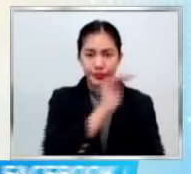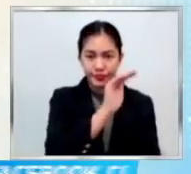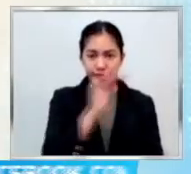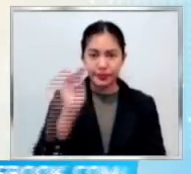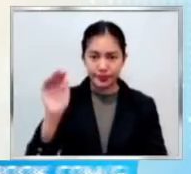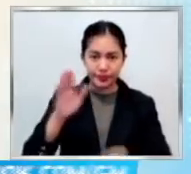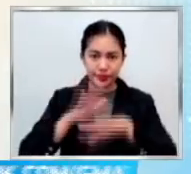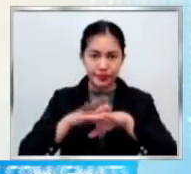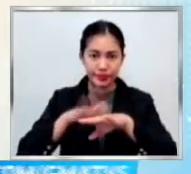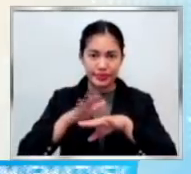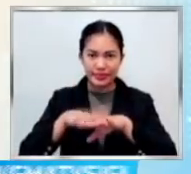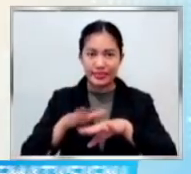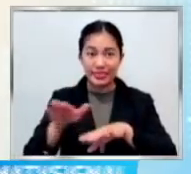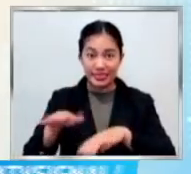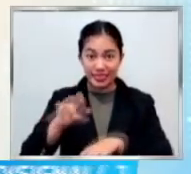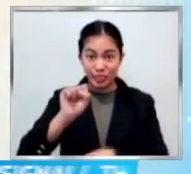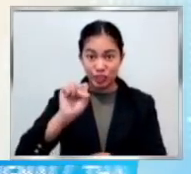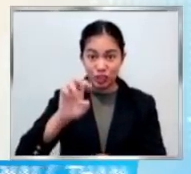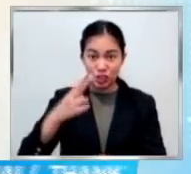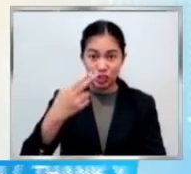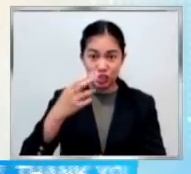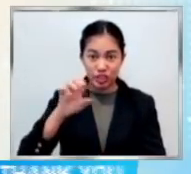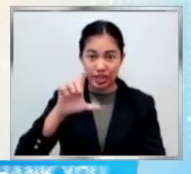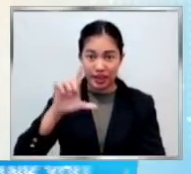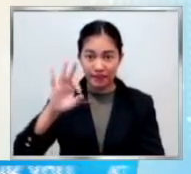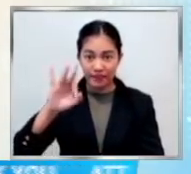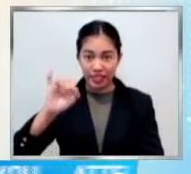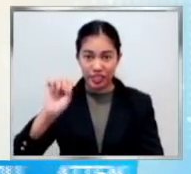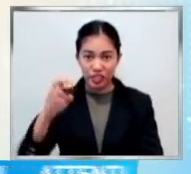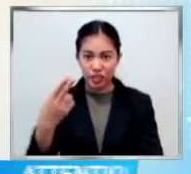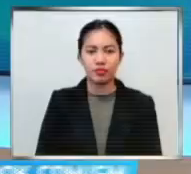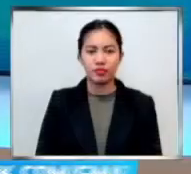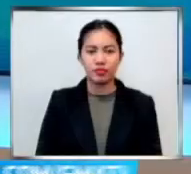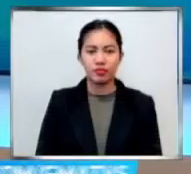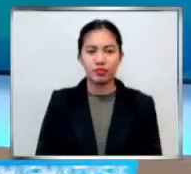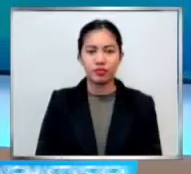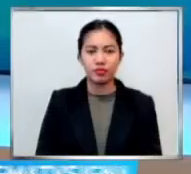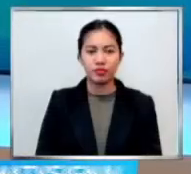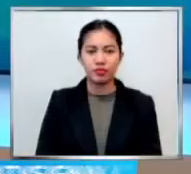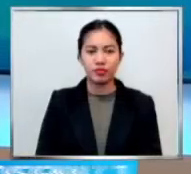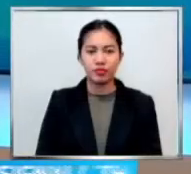ligtas kainin ang mga shellfish at alamang sa mga nabanggit na lugar.